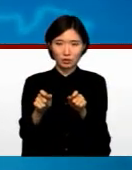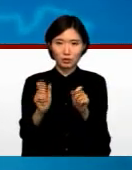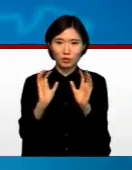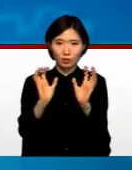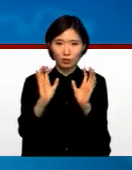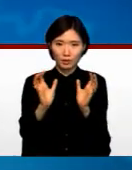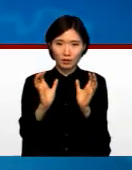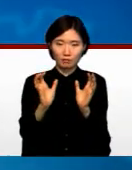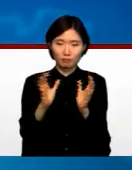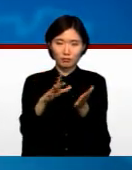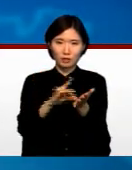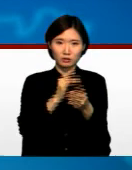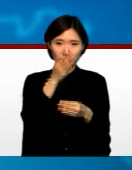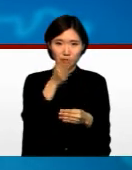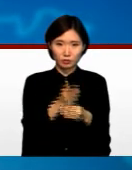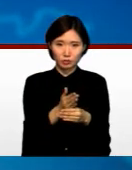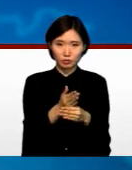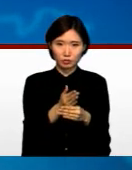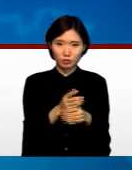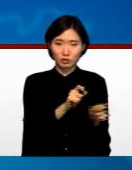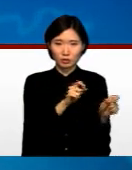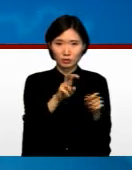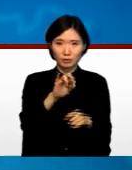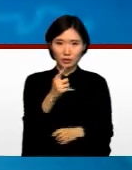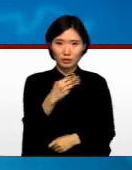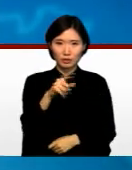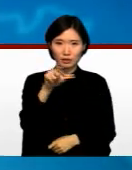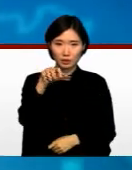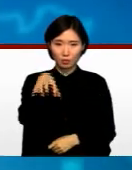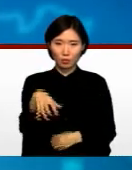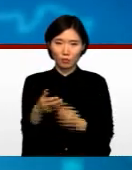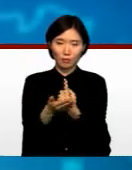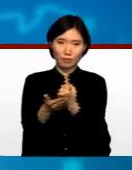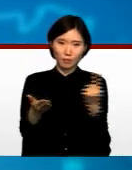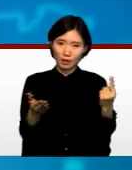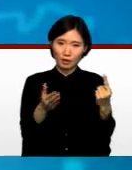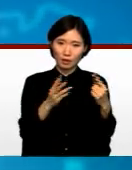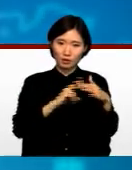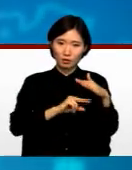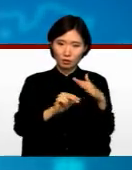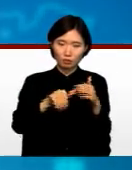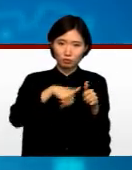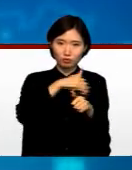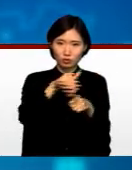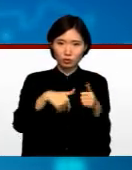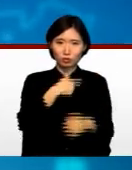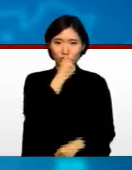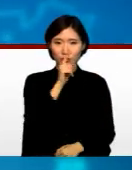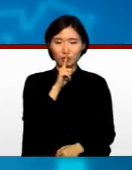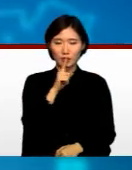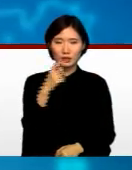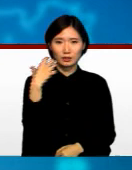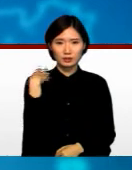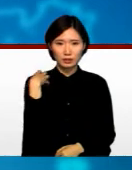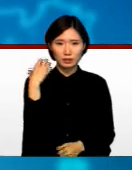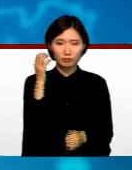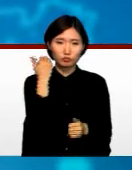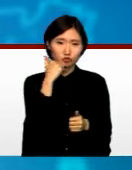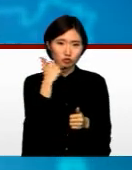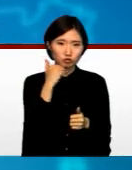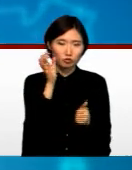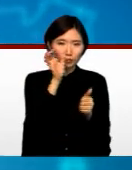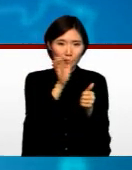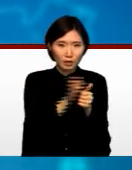부상하고 있는데요. 연장 노선이 밀락지구와 동떨어져 있고 역사도 부족하다는 겁니다. 책임 여부를 놓고 후보들